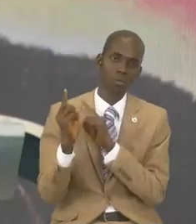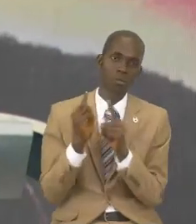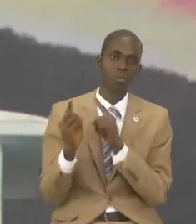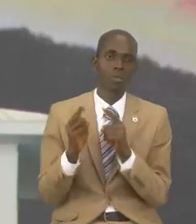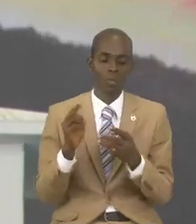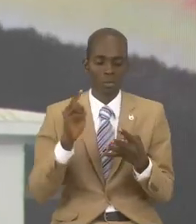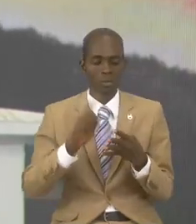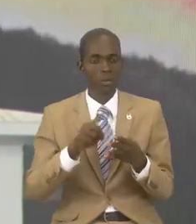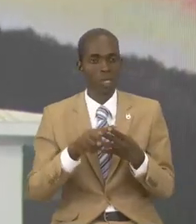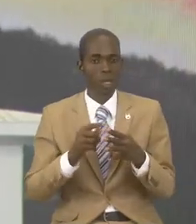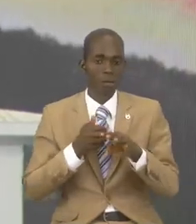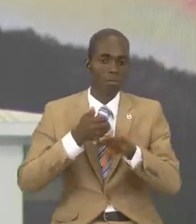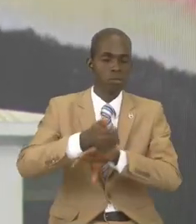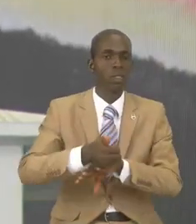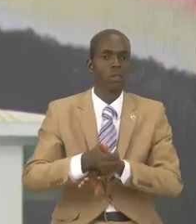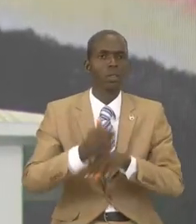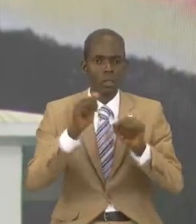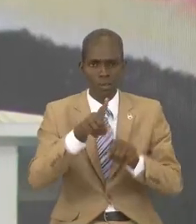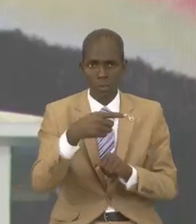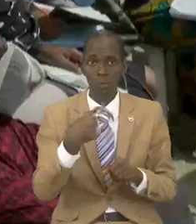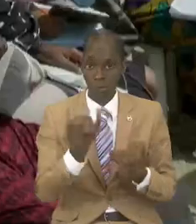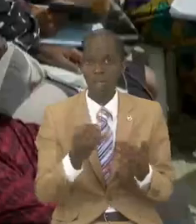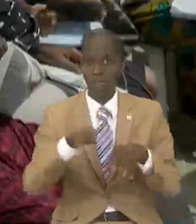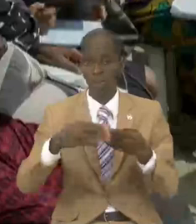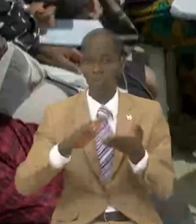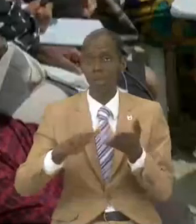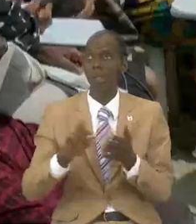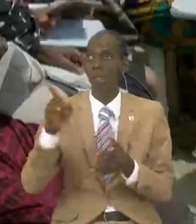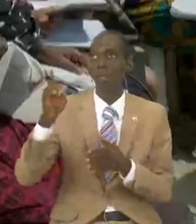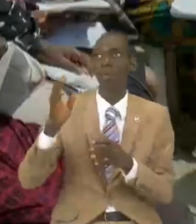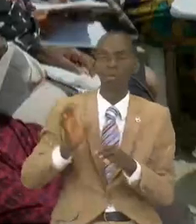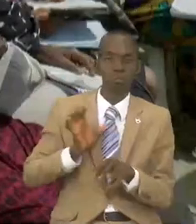L'animosité, la méchanceté, quelqu'un peut te pousser au blasphème. Comment?